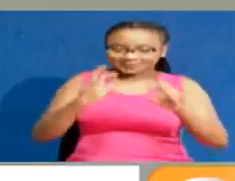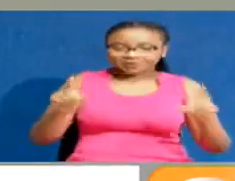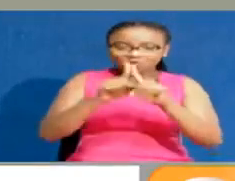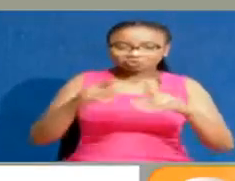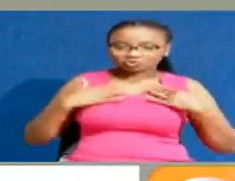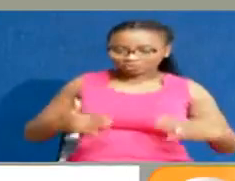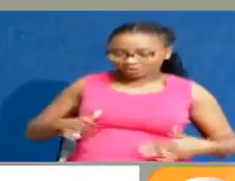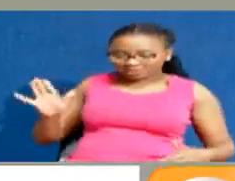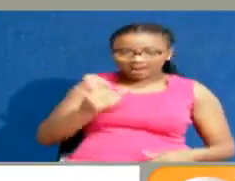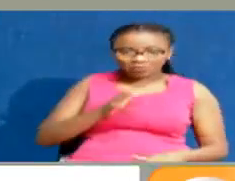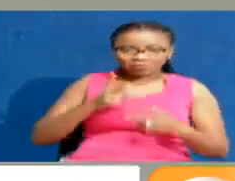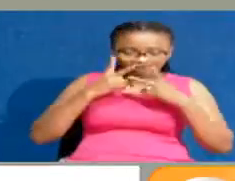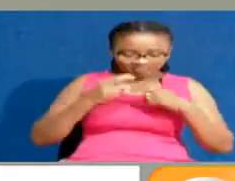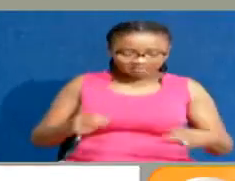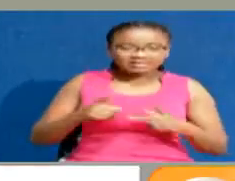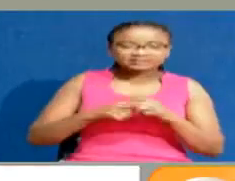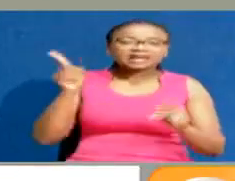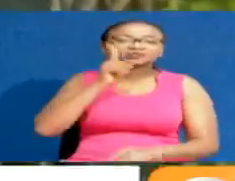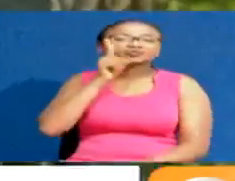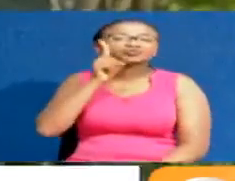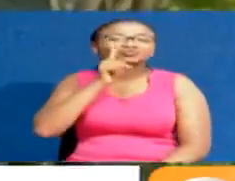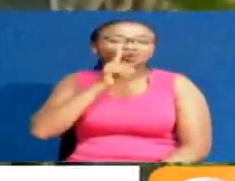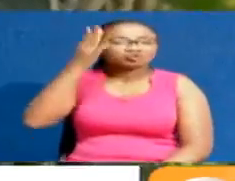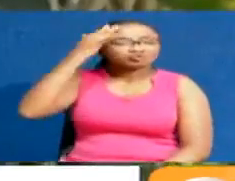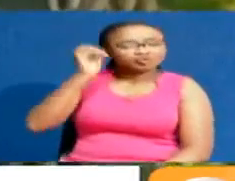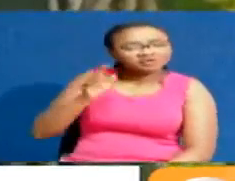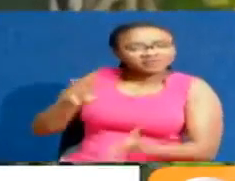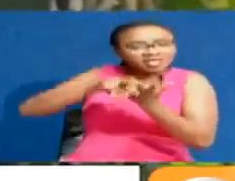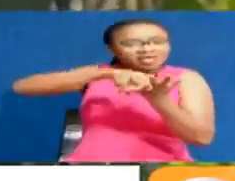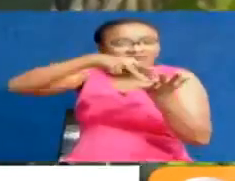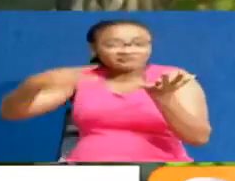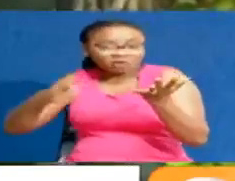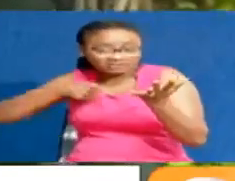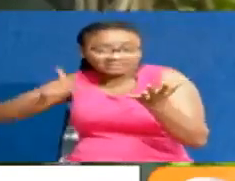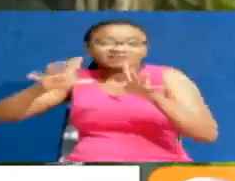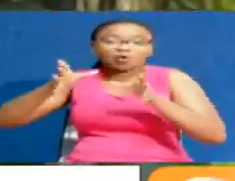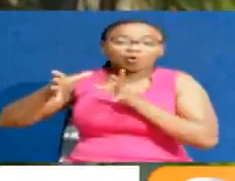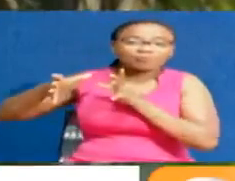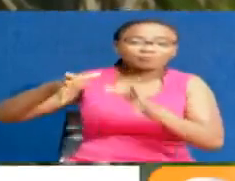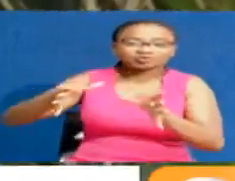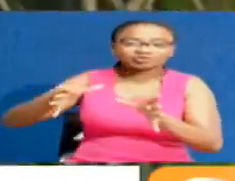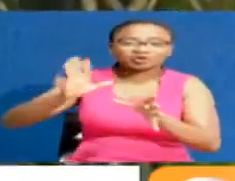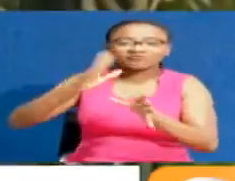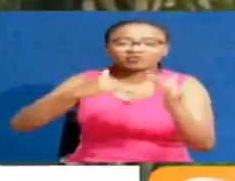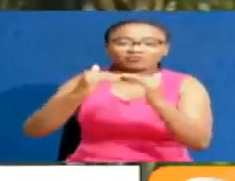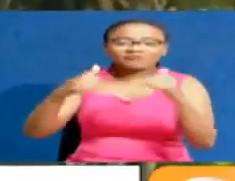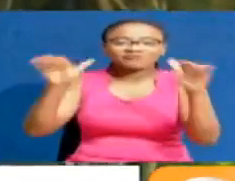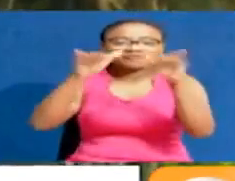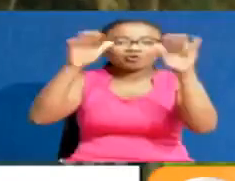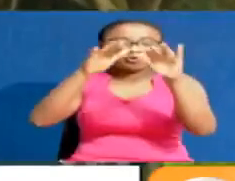upasuaji wa maiti kutarajiwa kufanyika hapo kesho kubaini iwapo Muthoni aliruka ama kusukumwa kutoka ghorofa ya 4.